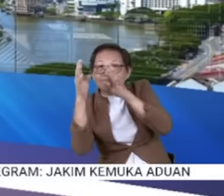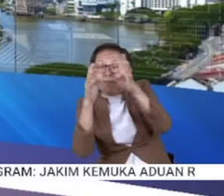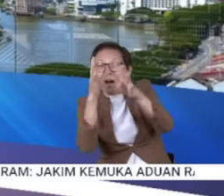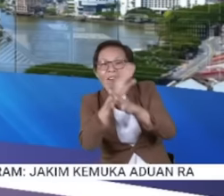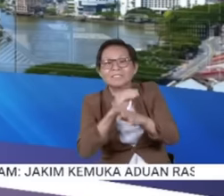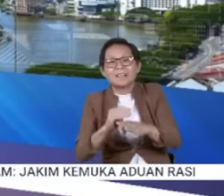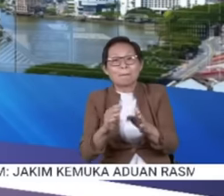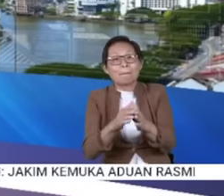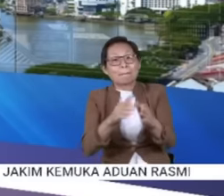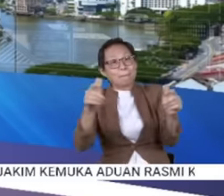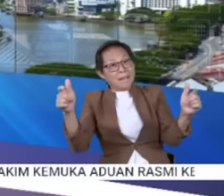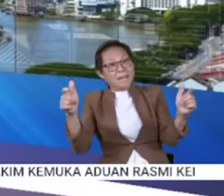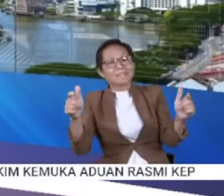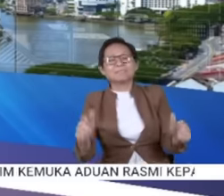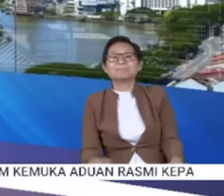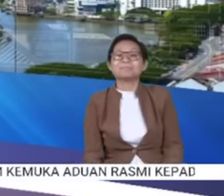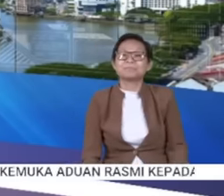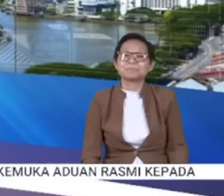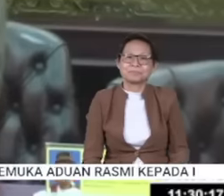dan berskala